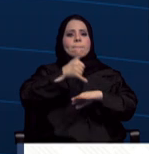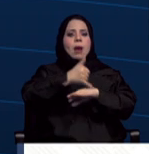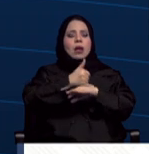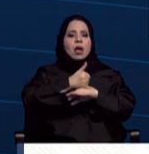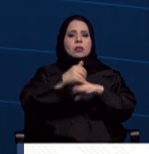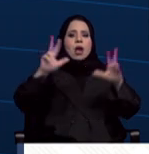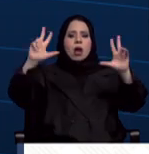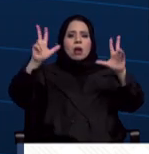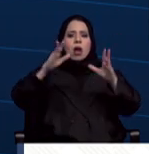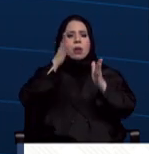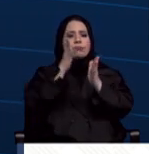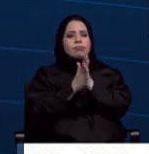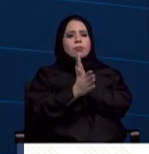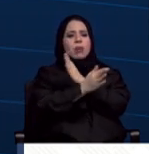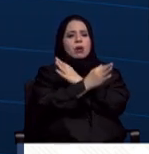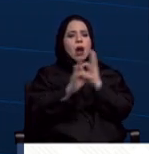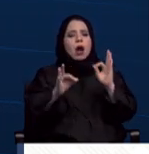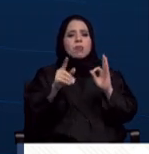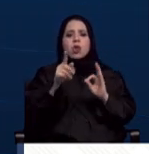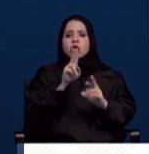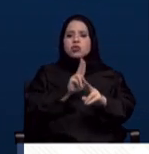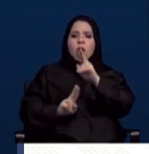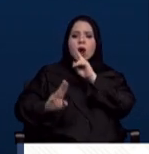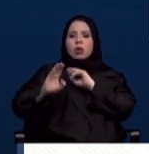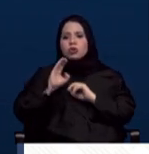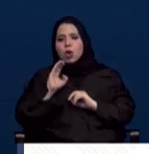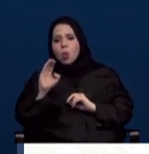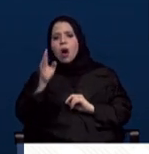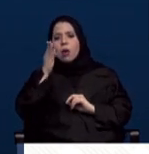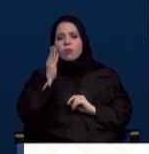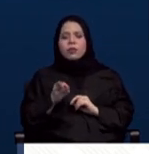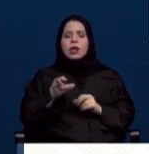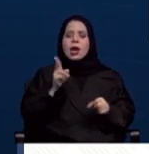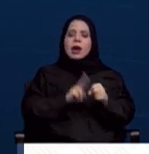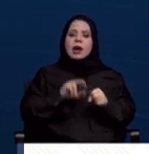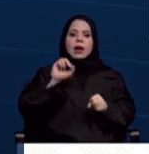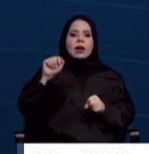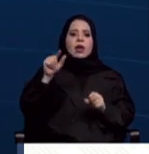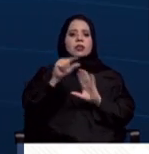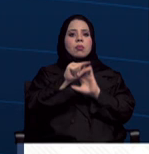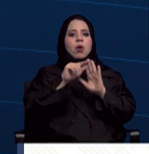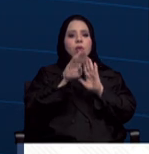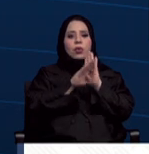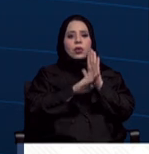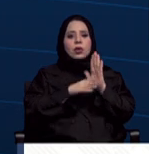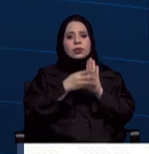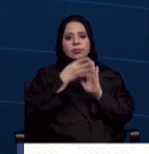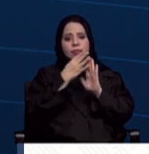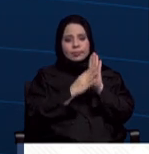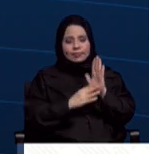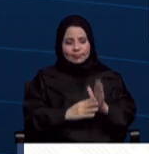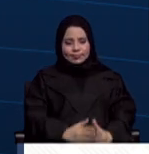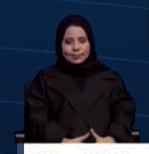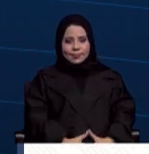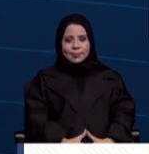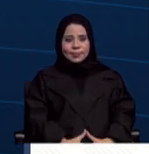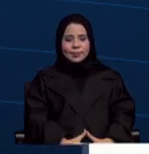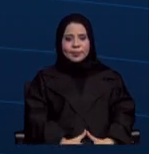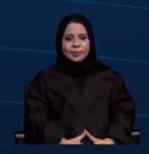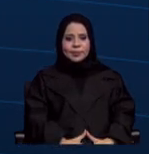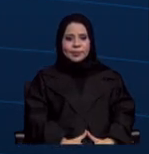المركز الاعلامي كما توفر الصفحه اجابات للاسئله المتكرره الخاصه بالخطه